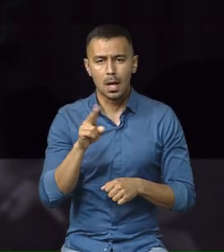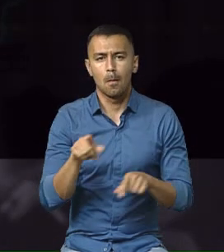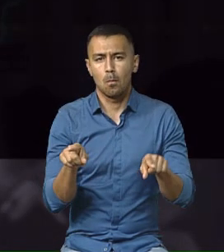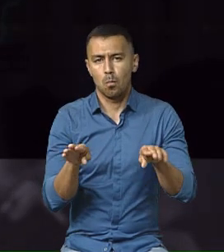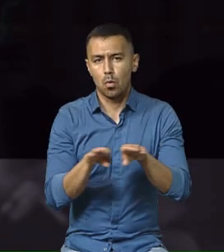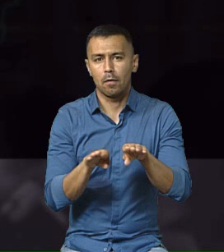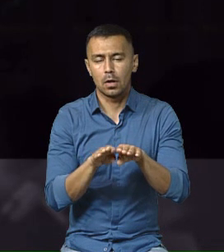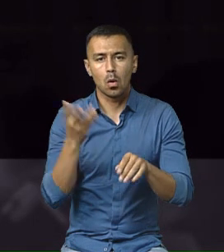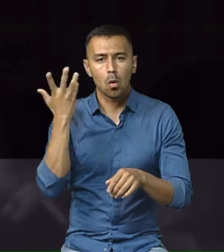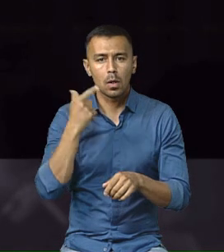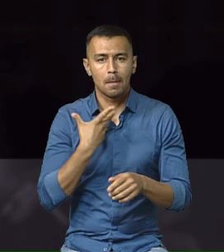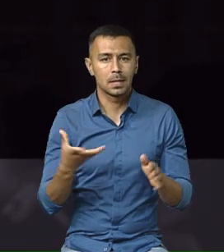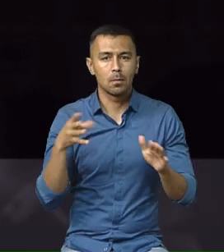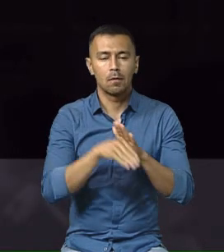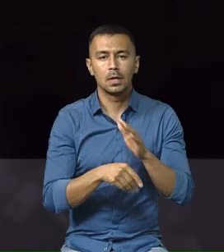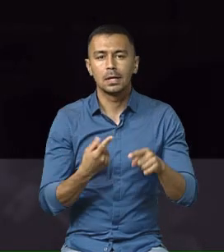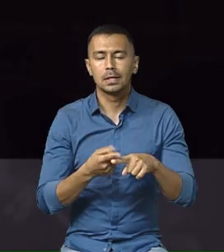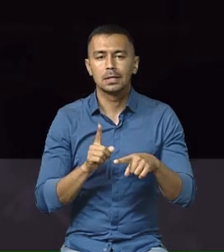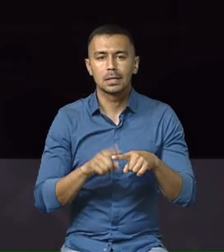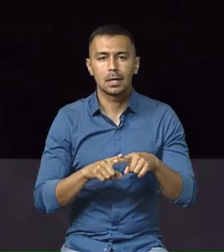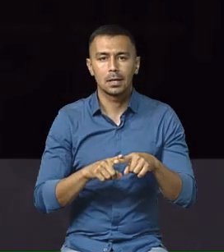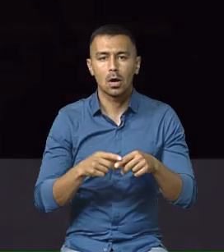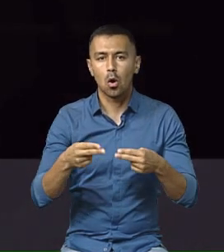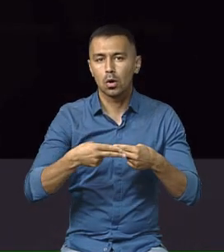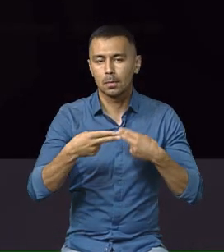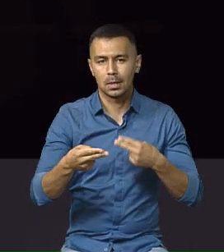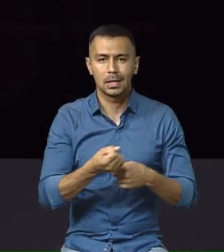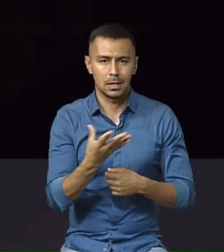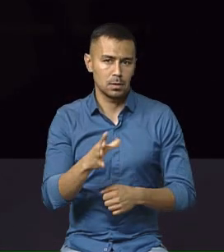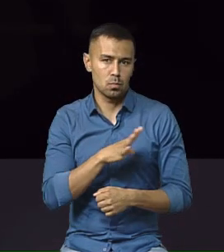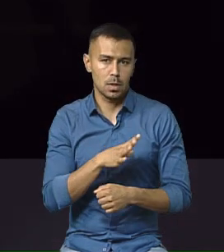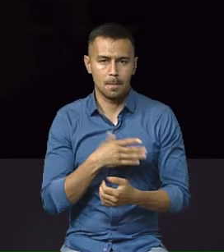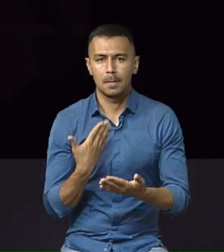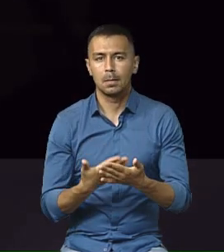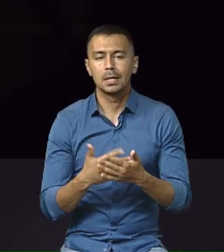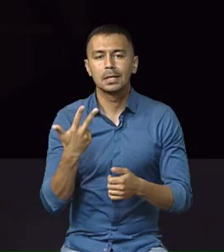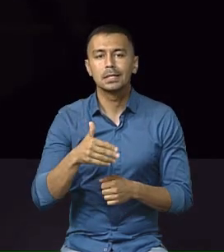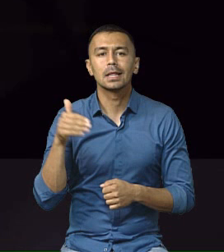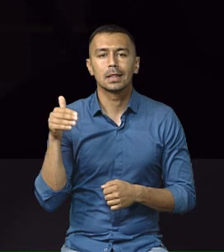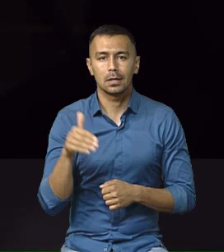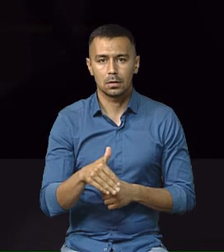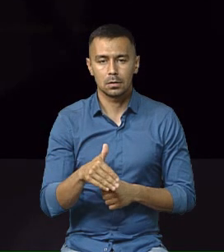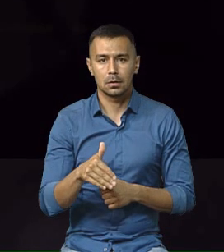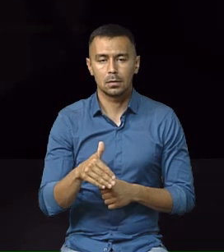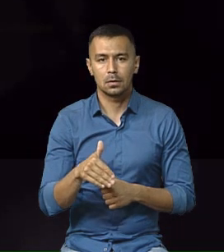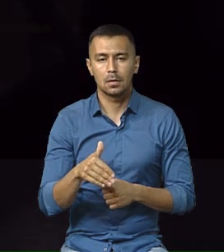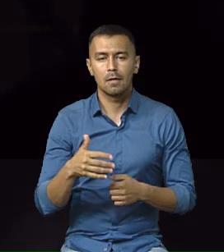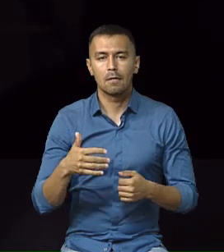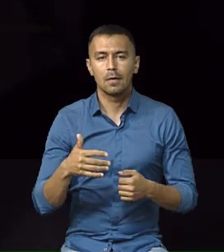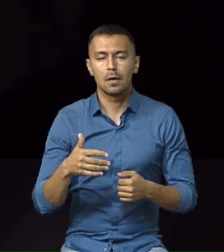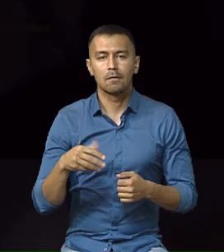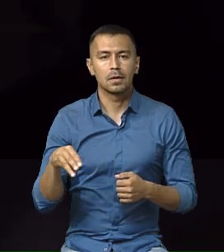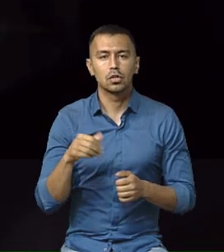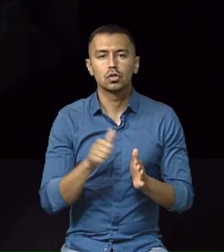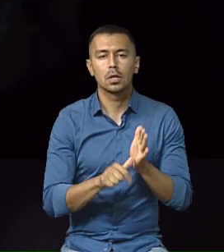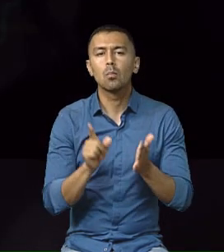коли запровадили вже нульове розмитнення, там кількість була приблизно 30 тисяч, в травні 60. Ті податки,